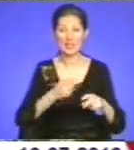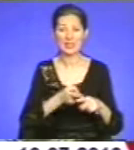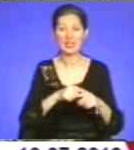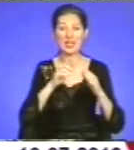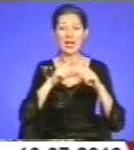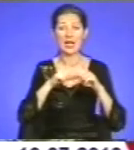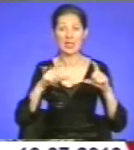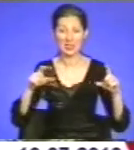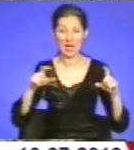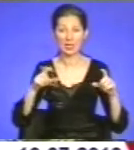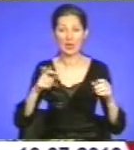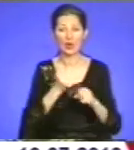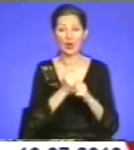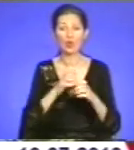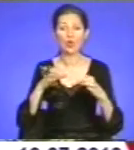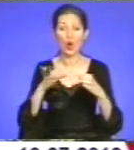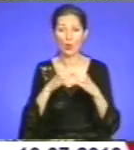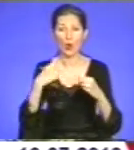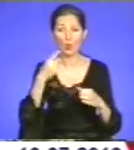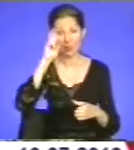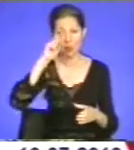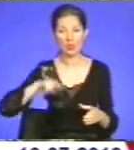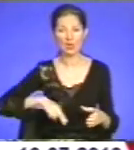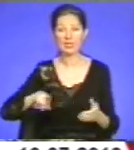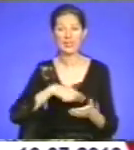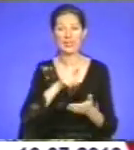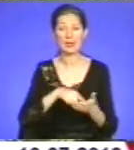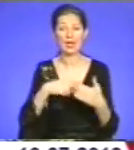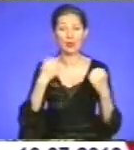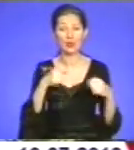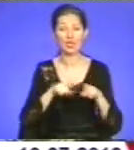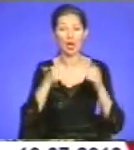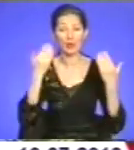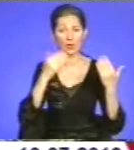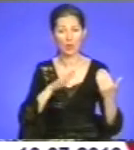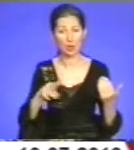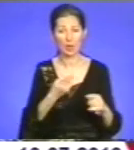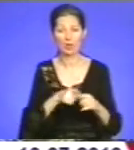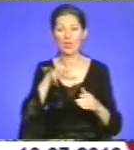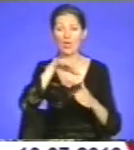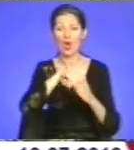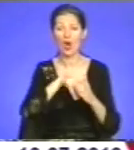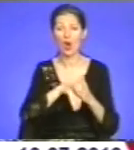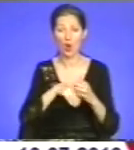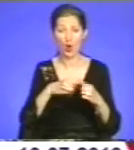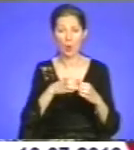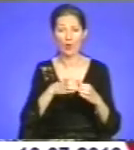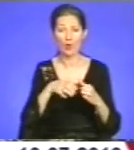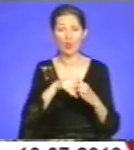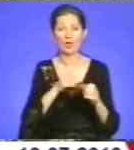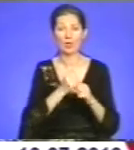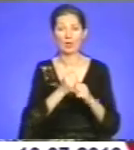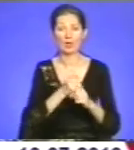закладів робочою групою облдержадміністрації з питань оздоровлення та відпочинку дітей. До даної оздоровчої групи входять представники